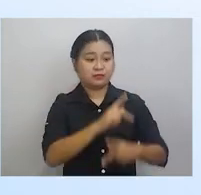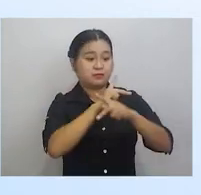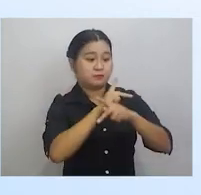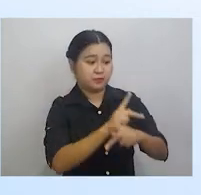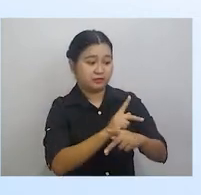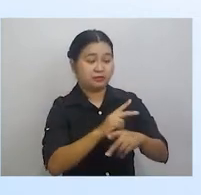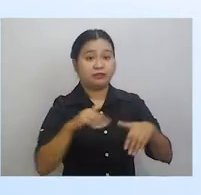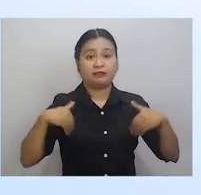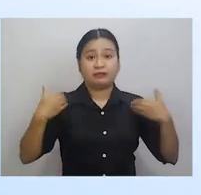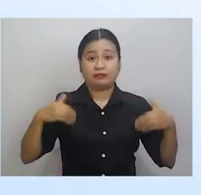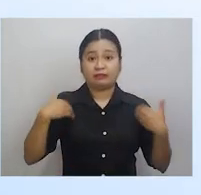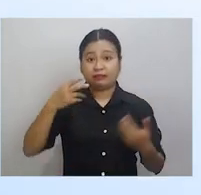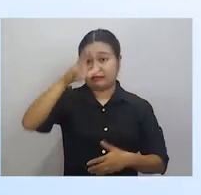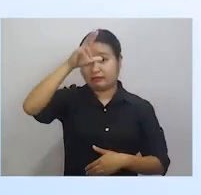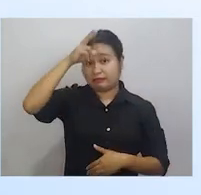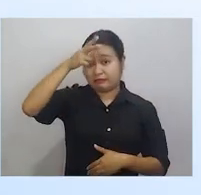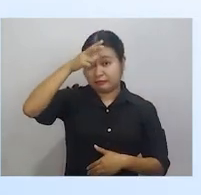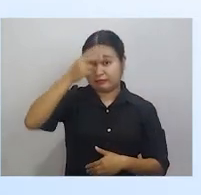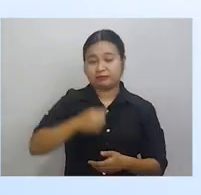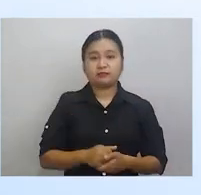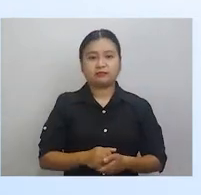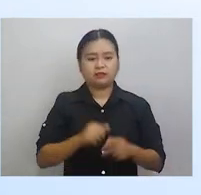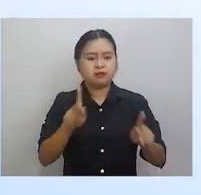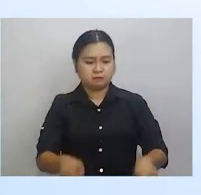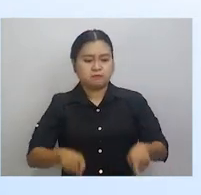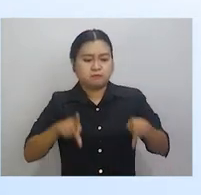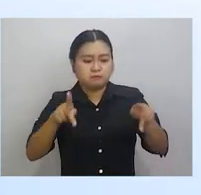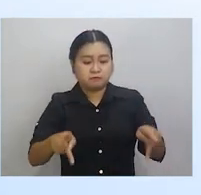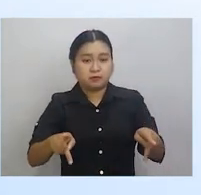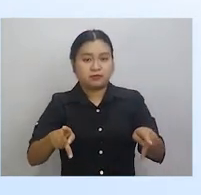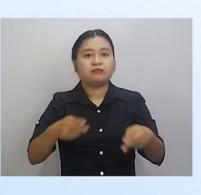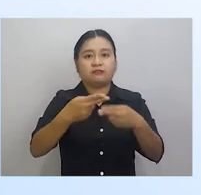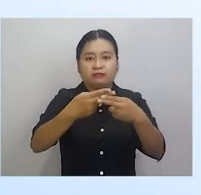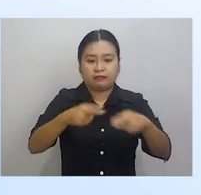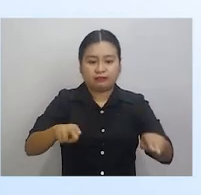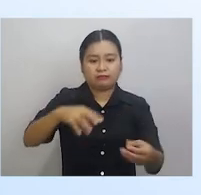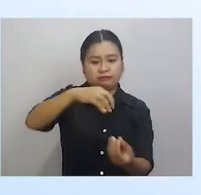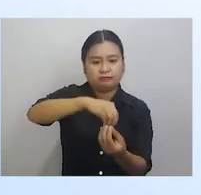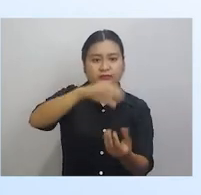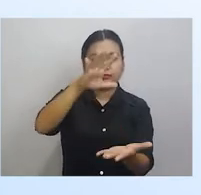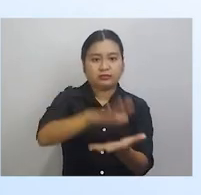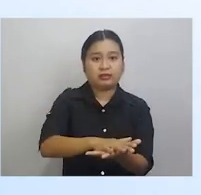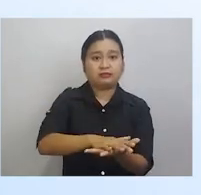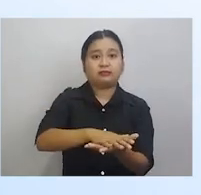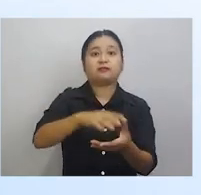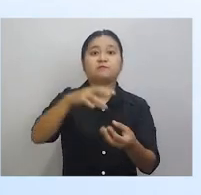ito. Nilalagay niya sa kahon ang mga itlog nito.